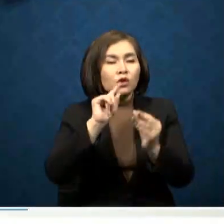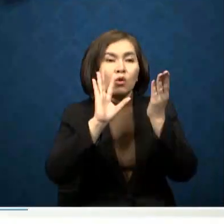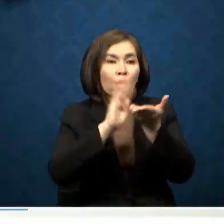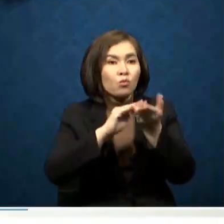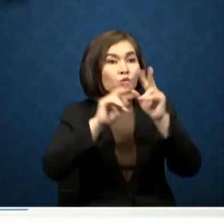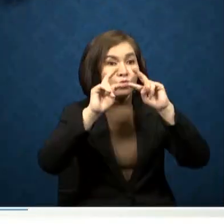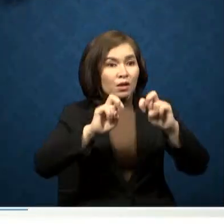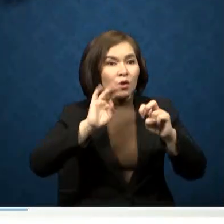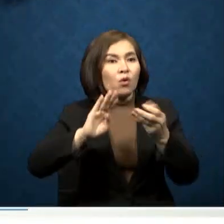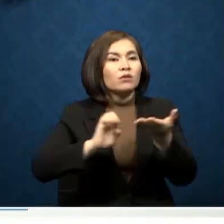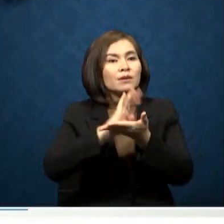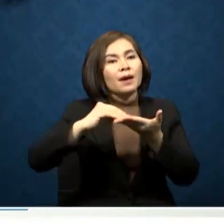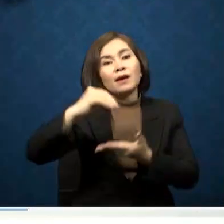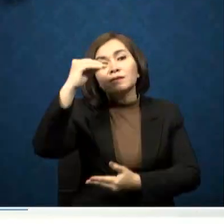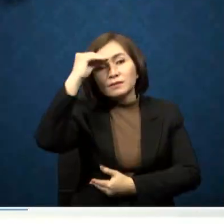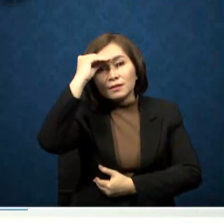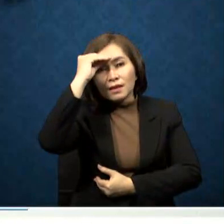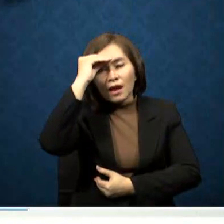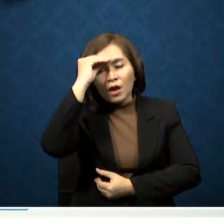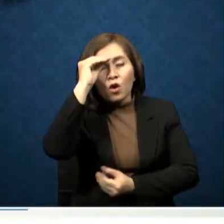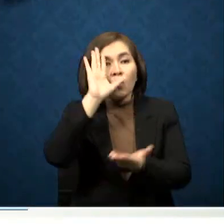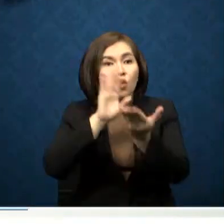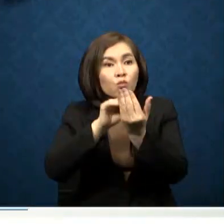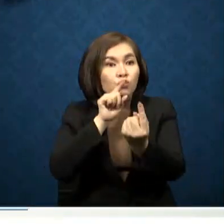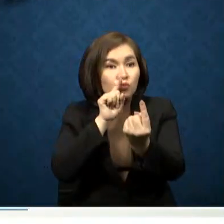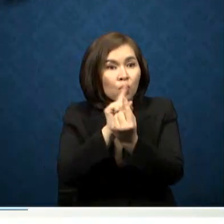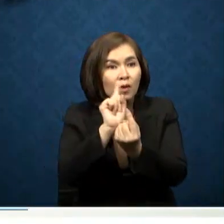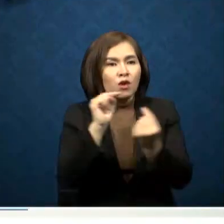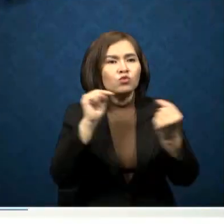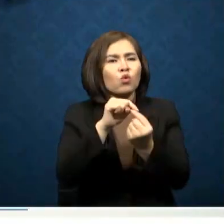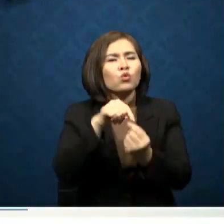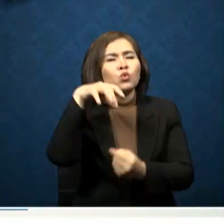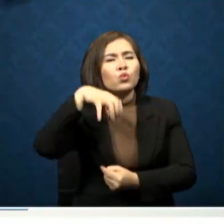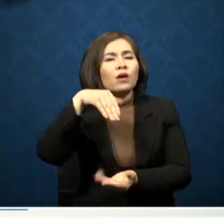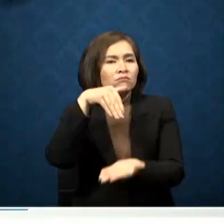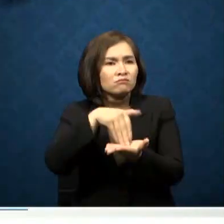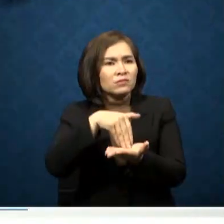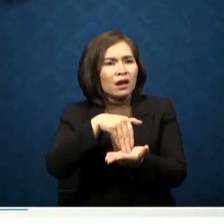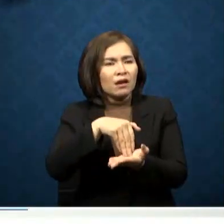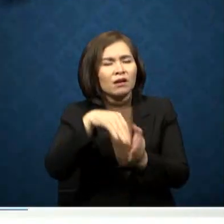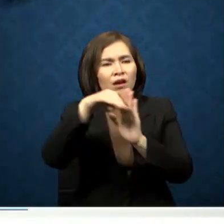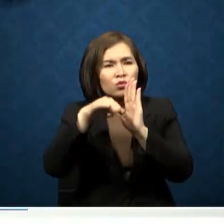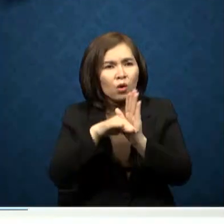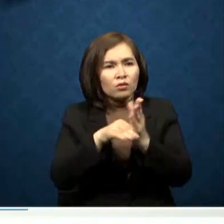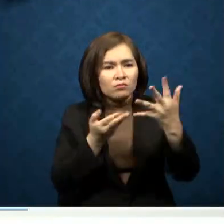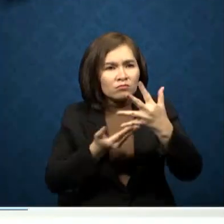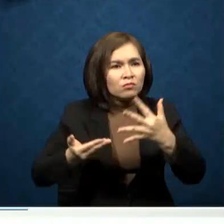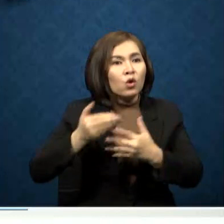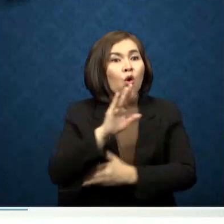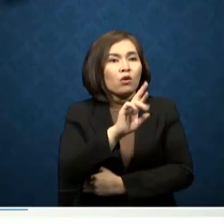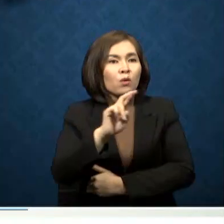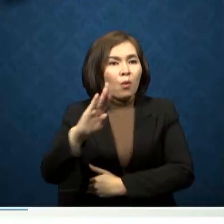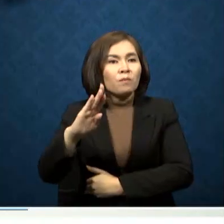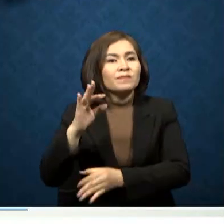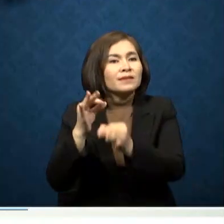ศึกษาพบว่ารูปแบบของหน่วยงานกลางและกลไกการขับเคลื่อนระบบธนาคารหน่วยกิจ